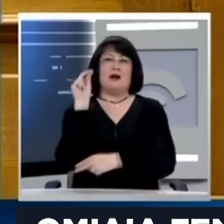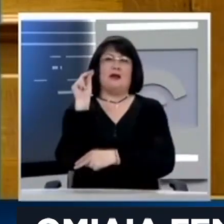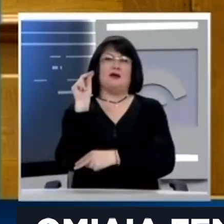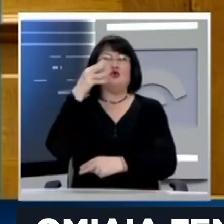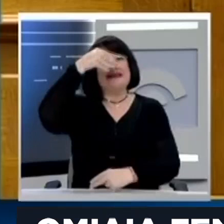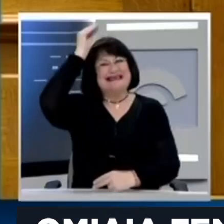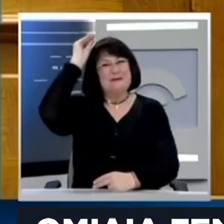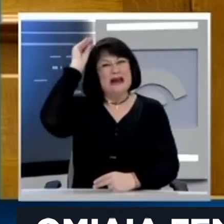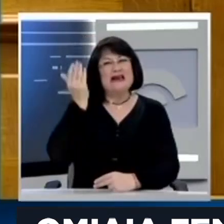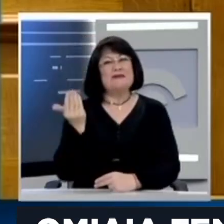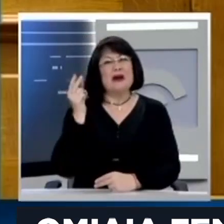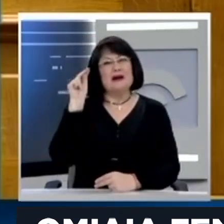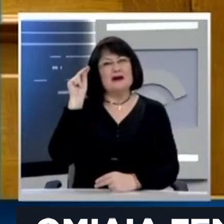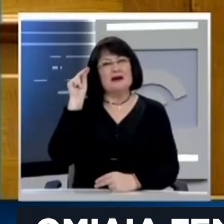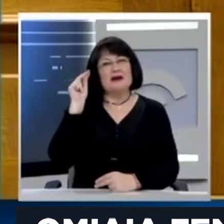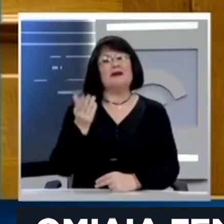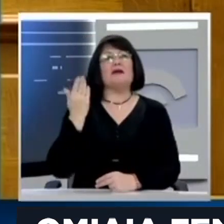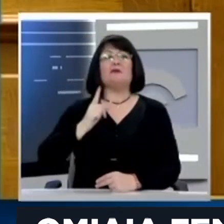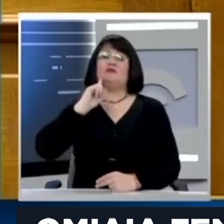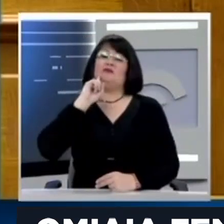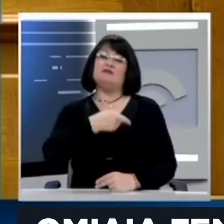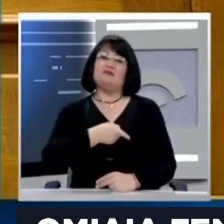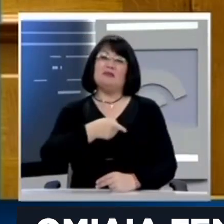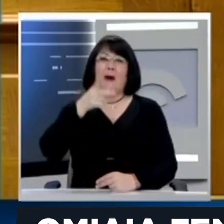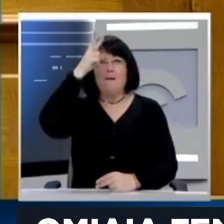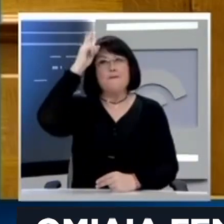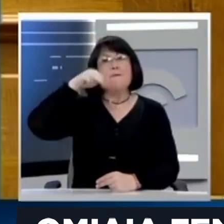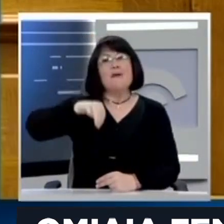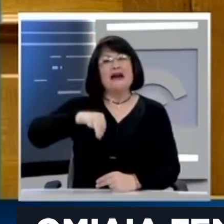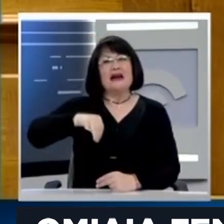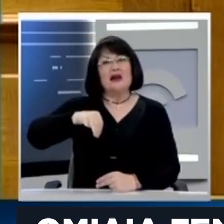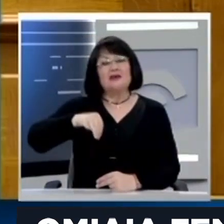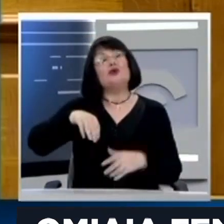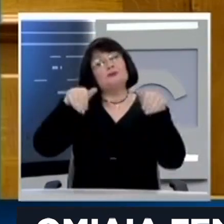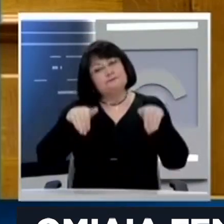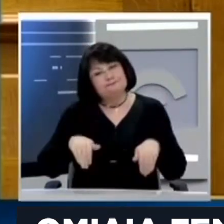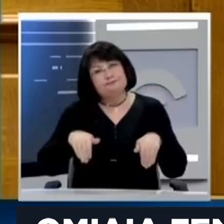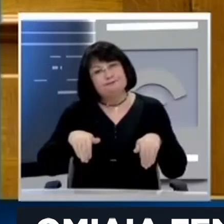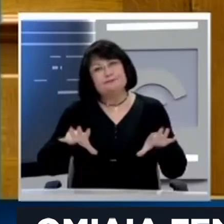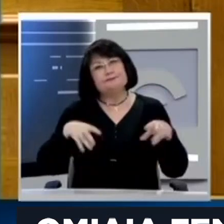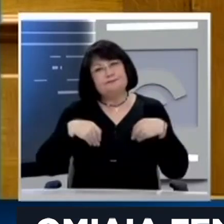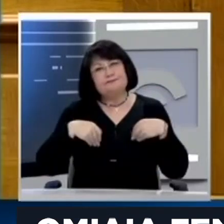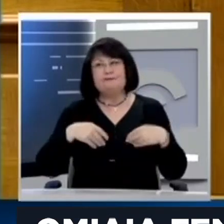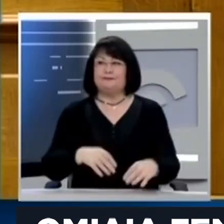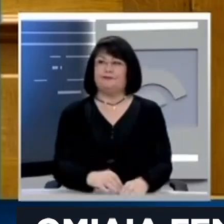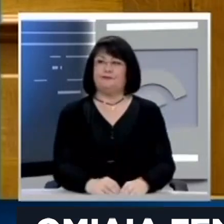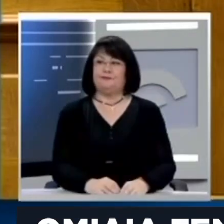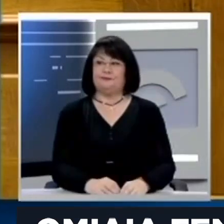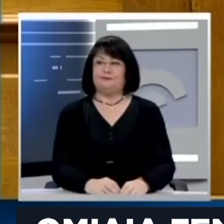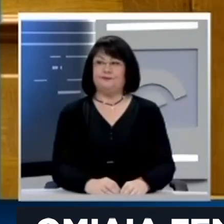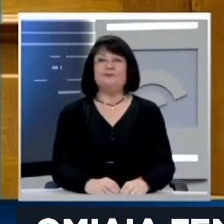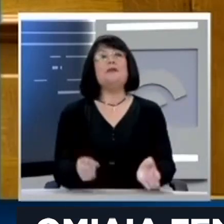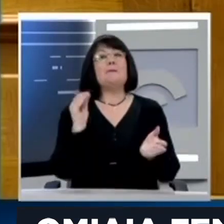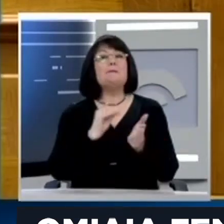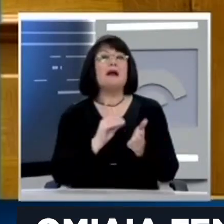Τσίπρα που του επέβαλε το προηγούμενο διάστημα η κυρία Μέρκελ. Το επαναλαμβάνω, επιμένω στην